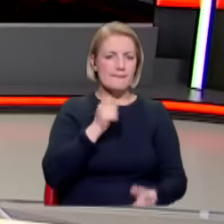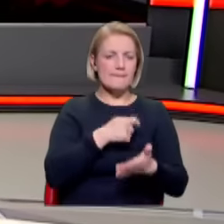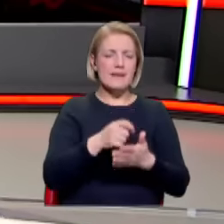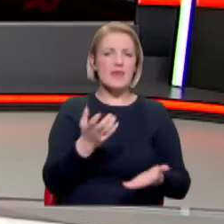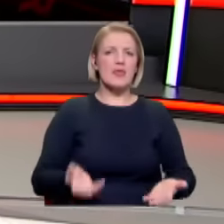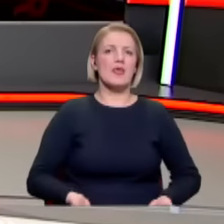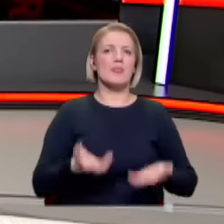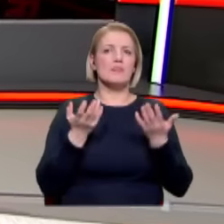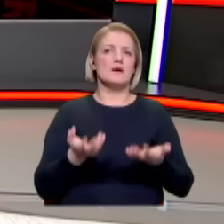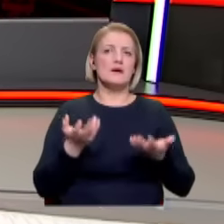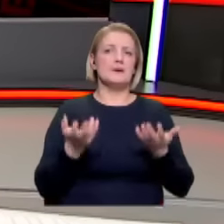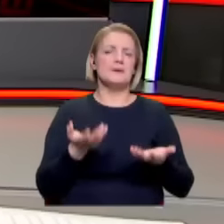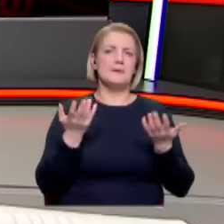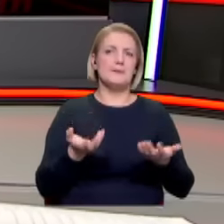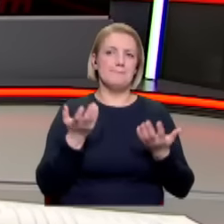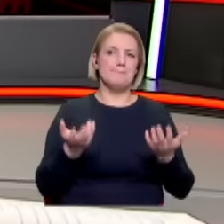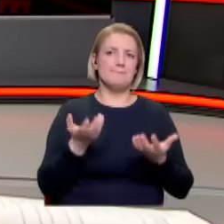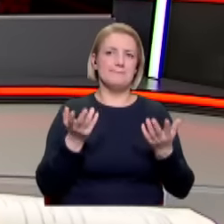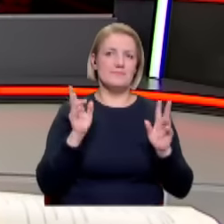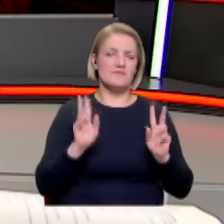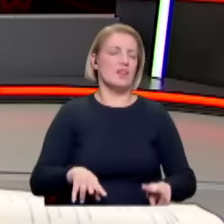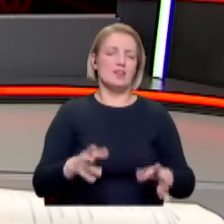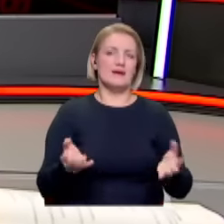Yandık ha. Vallahi.